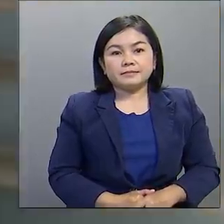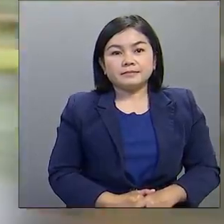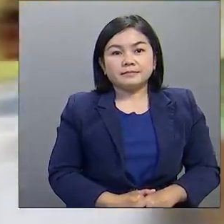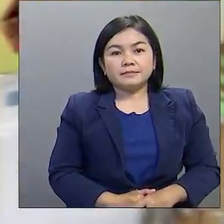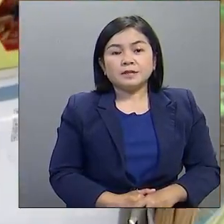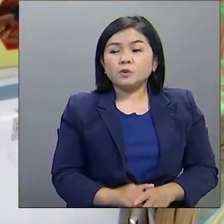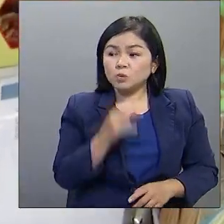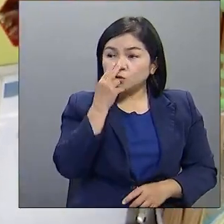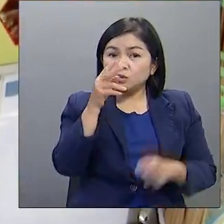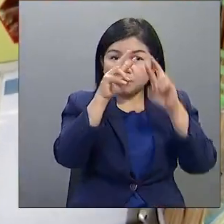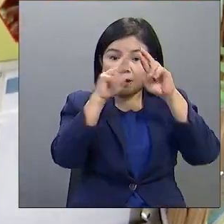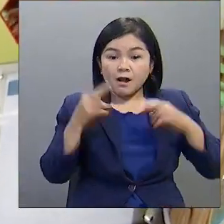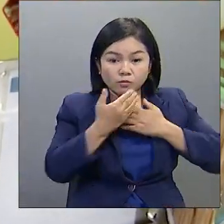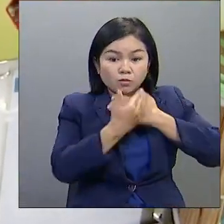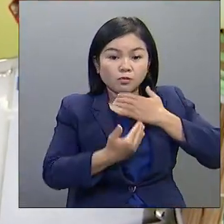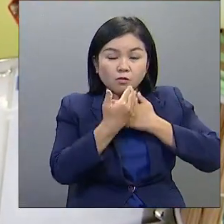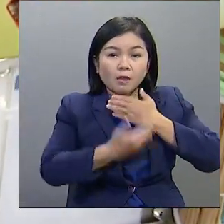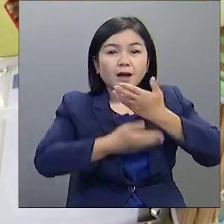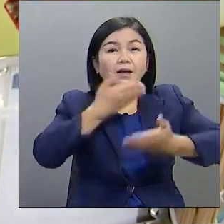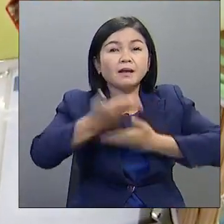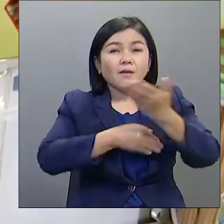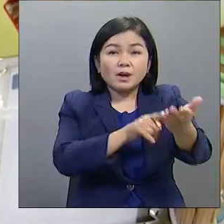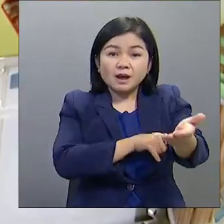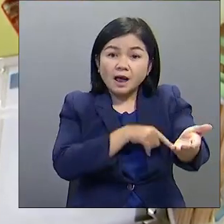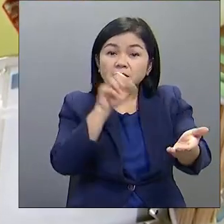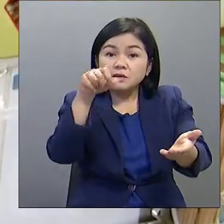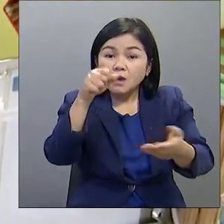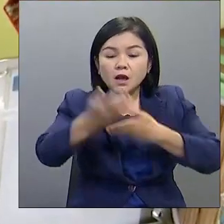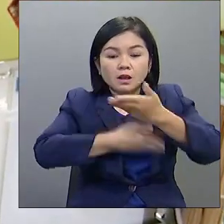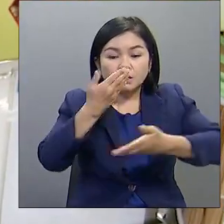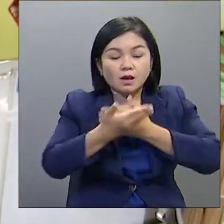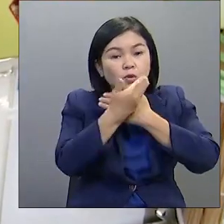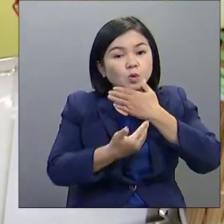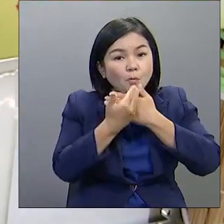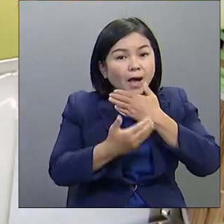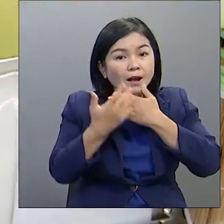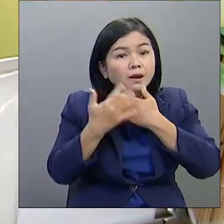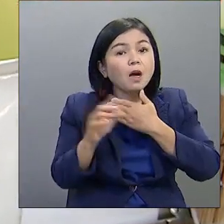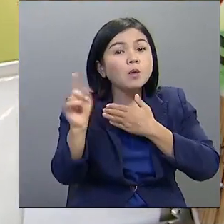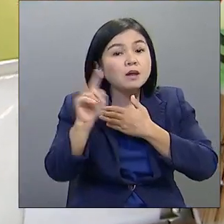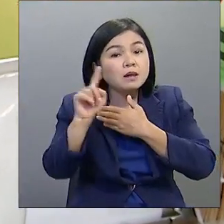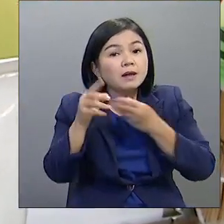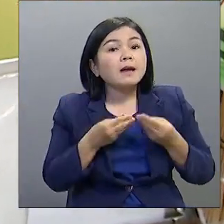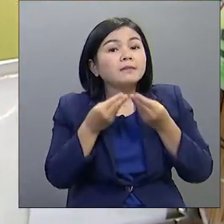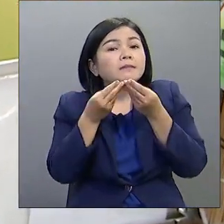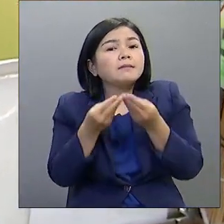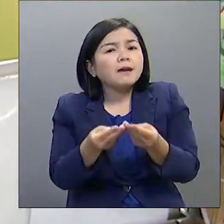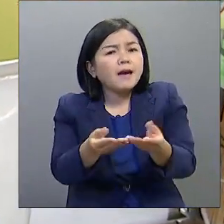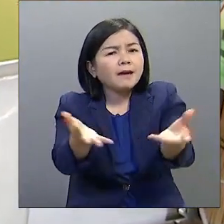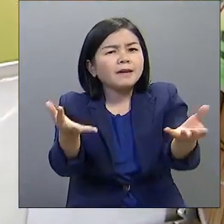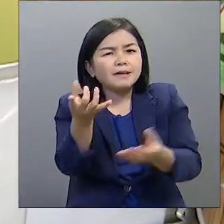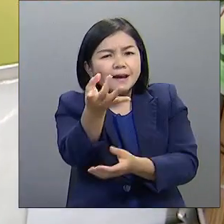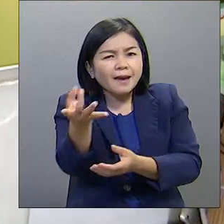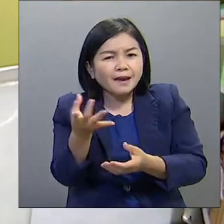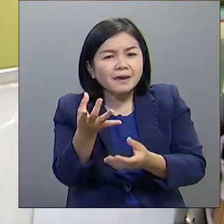เห็นว่าร้านขนมปังร้านนี้ขายมานานแล้วแล้วก็ไม่ได้แค่ขายขนมปังอย่างเดียวแต่เราก็ยังมีในเรื่องของการให้ด้วยใช่ไหมคะ ใช่ครับผมเรา